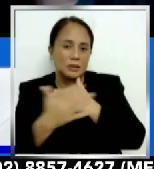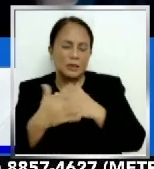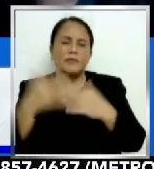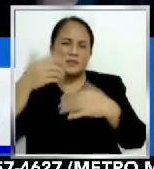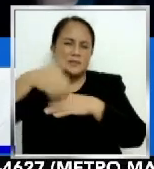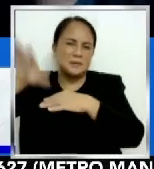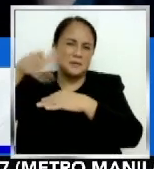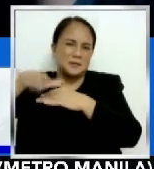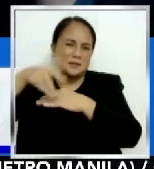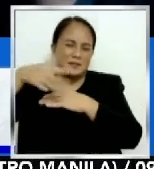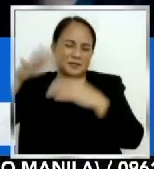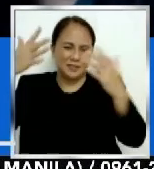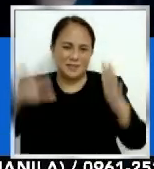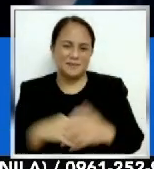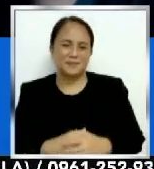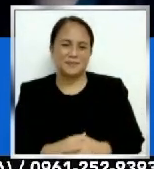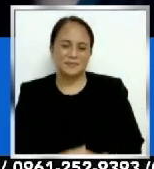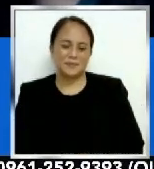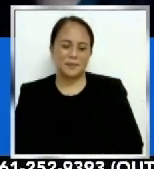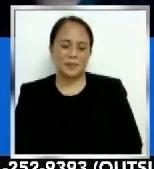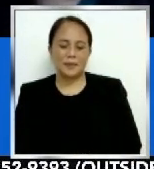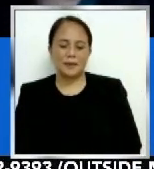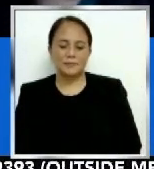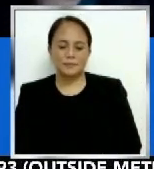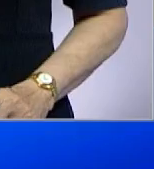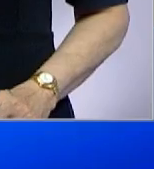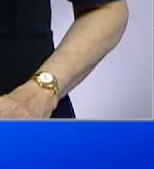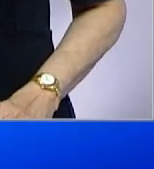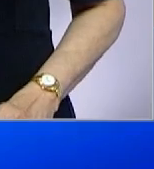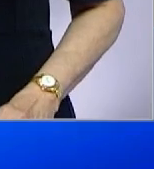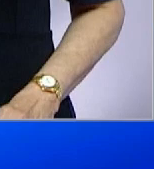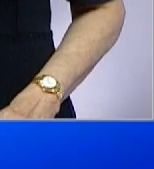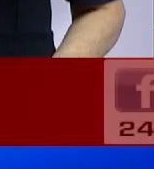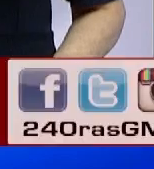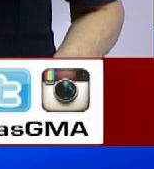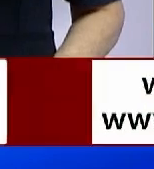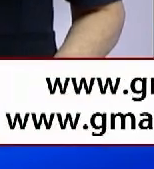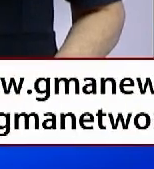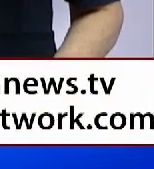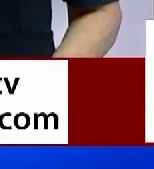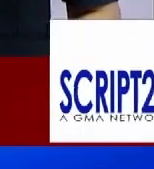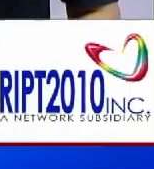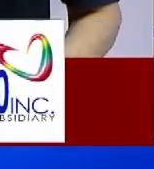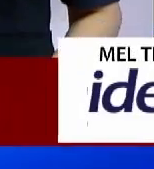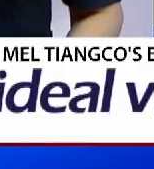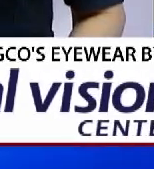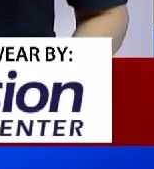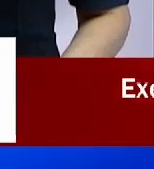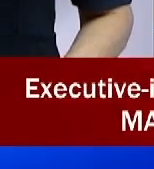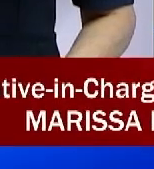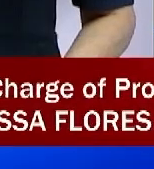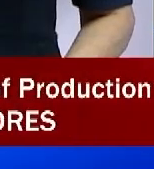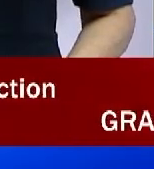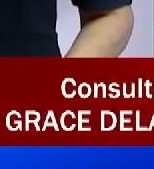yan. Sandra Aguinaldo, Nakatutok, 24 Oras. At yan ang mga balita ngayong Lunes. Ako po si Mel Tiangco.